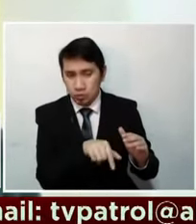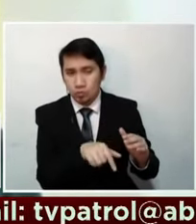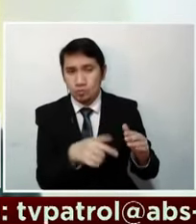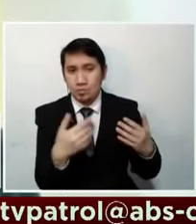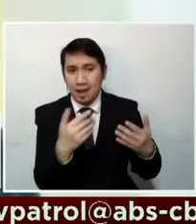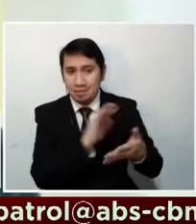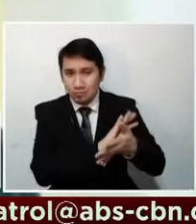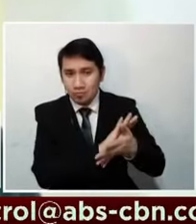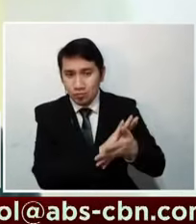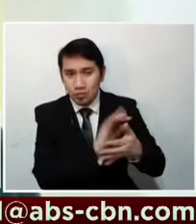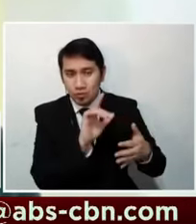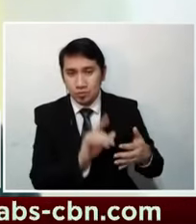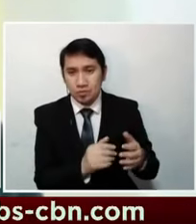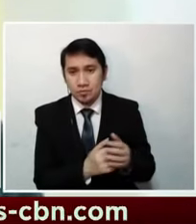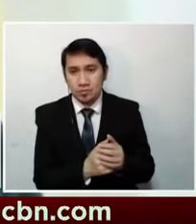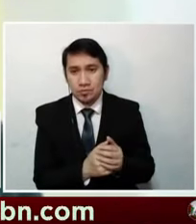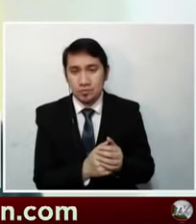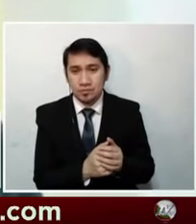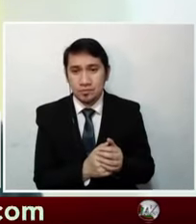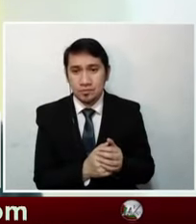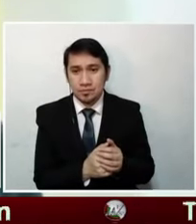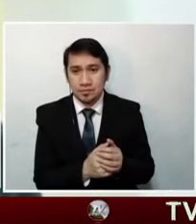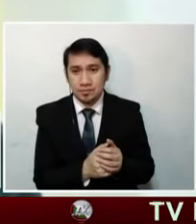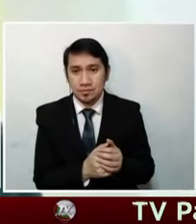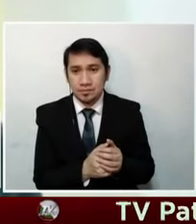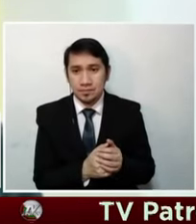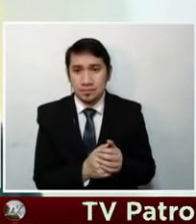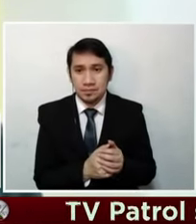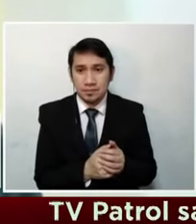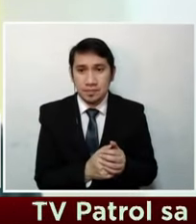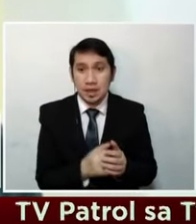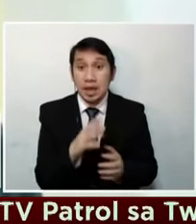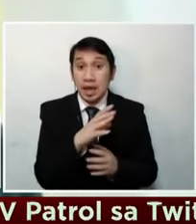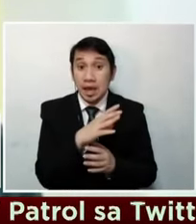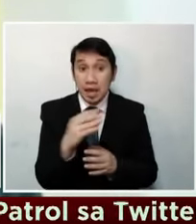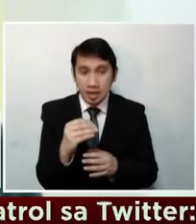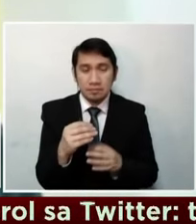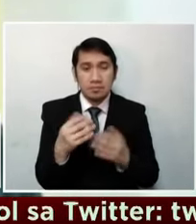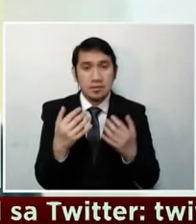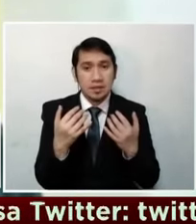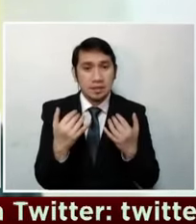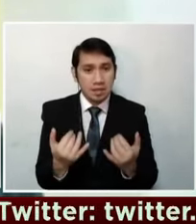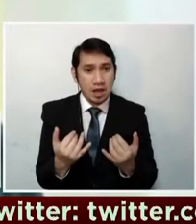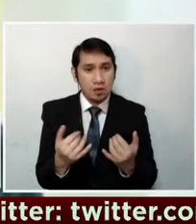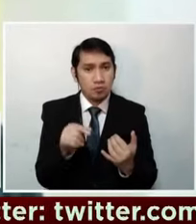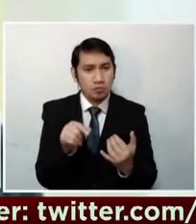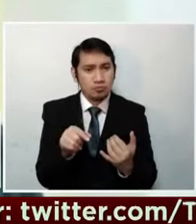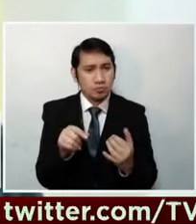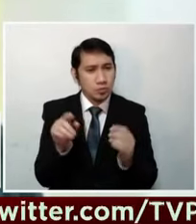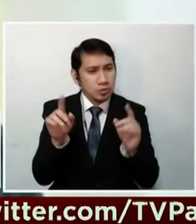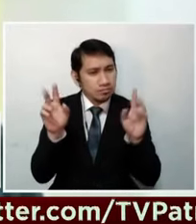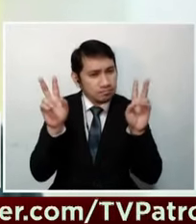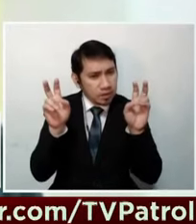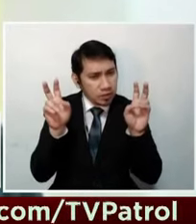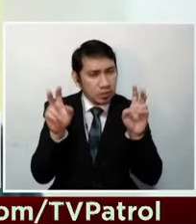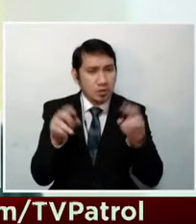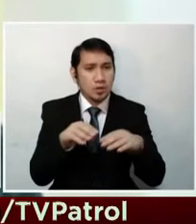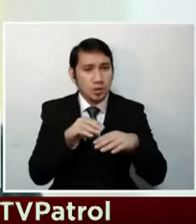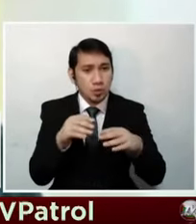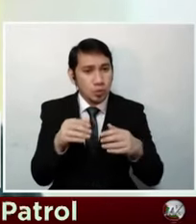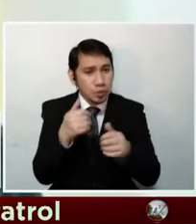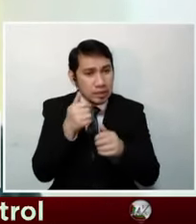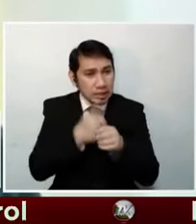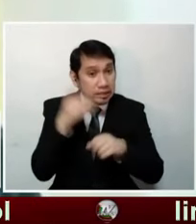kaya pwedeng negative growth. At yung average daily attack rate na minomonitor din ng